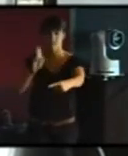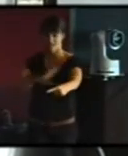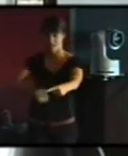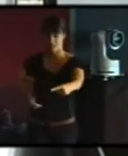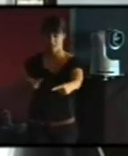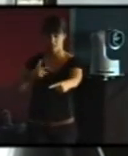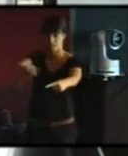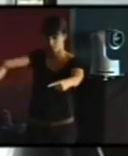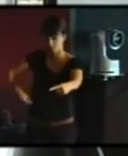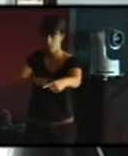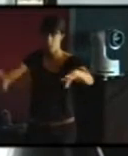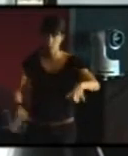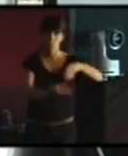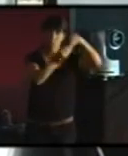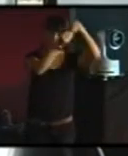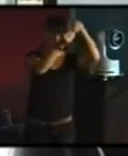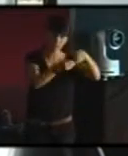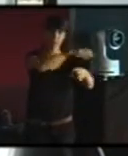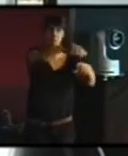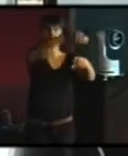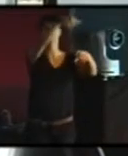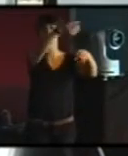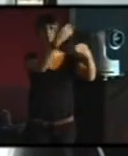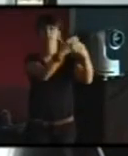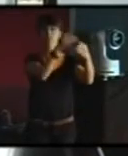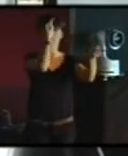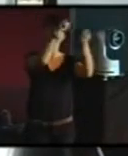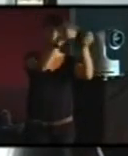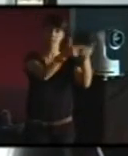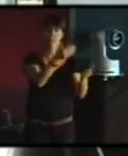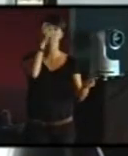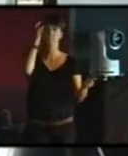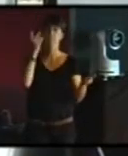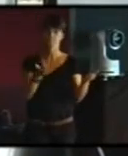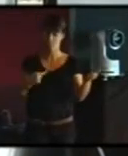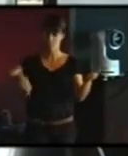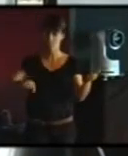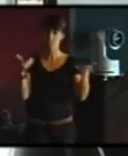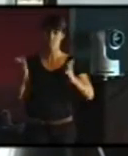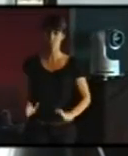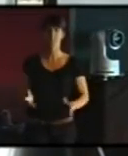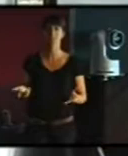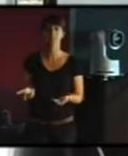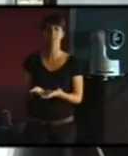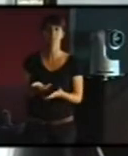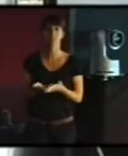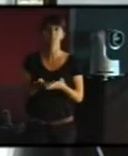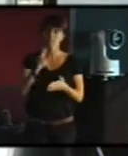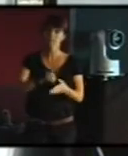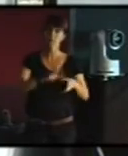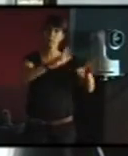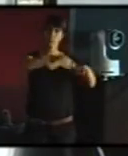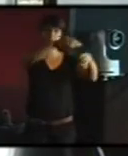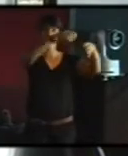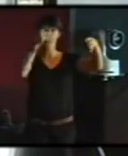partie des données qu'on nous a données, qu'on souhaitait soit exprimer, soit évoquer, à la fois dans son extérieur et dans son